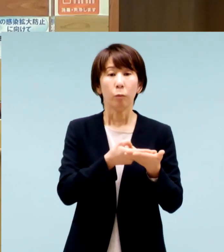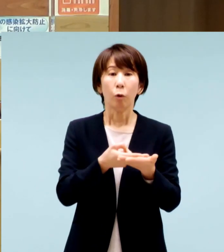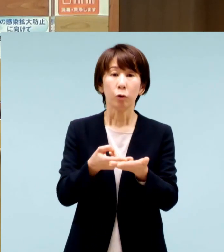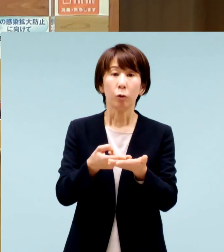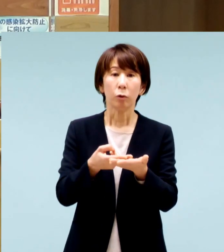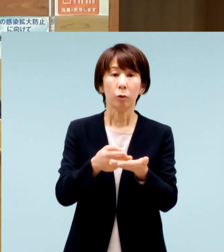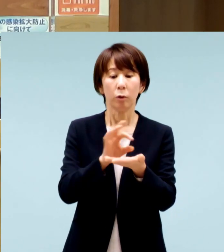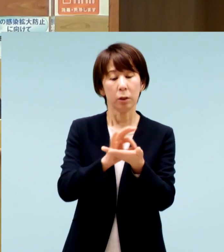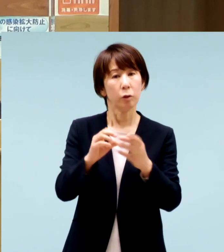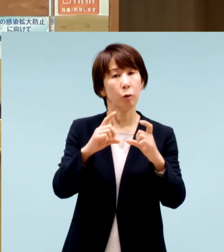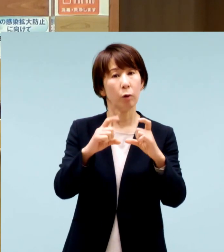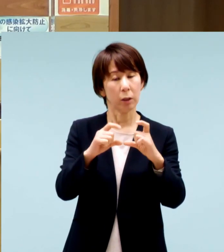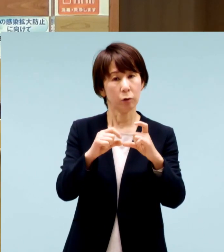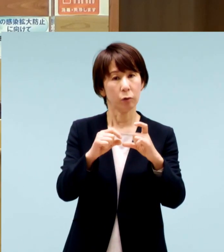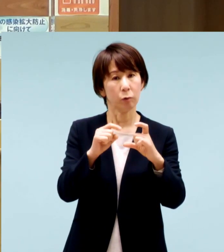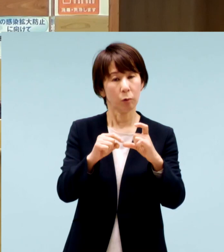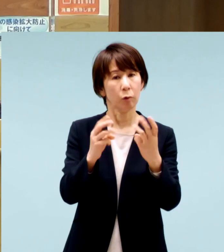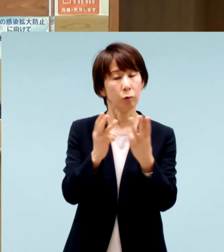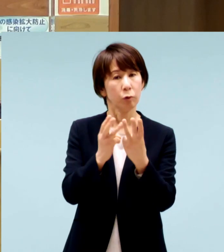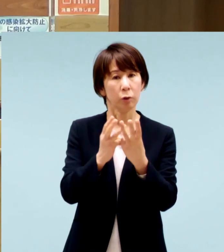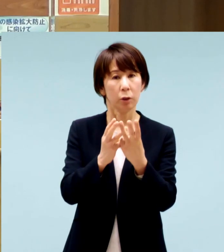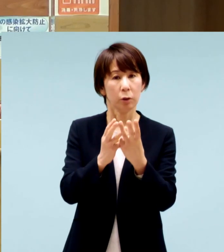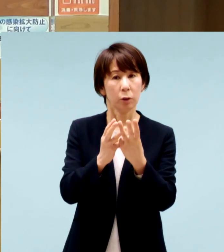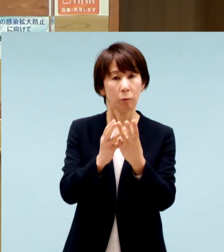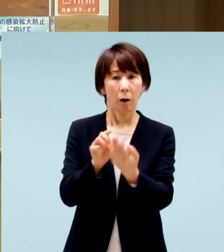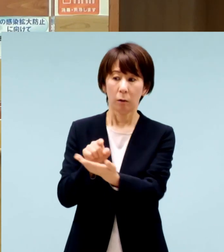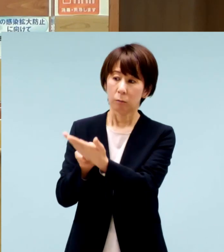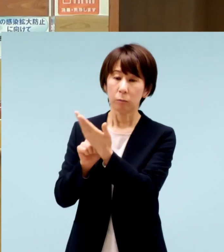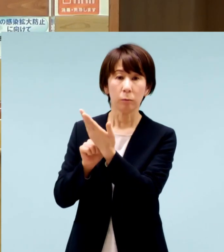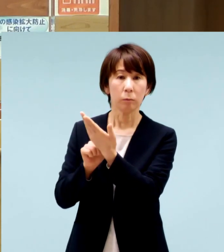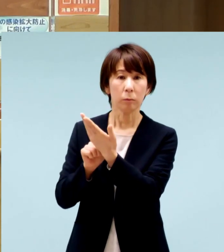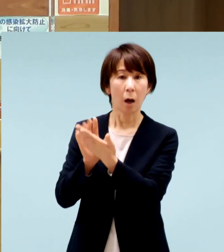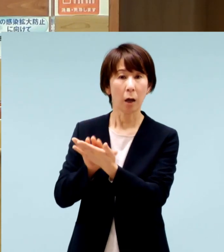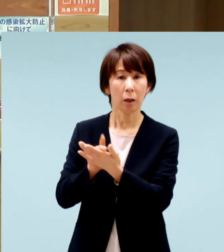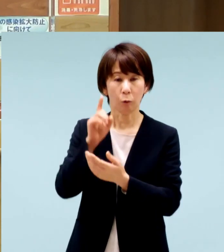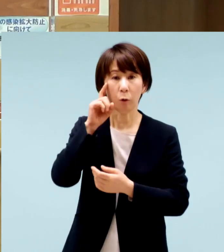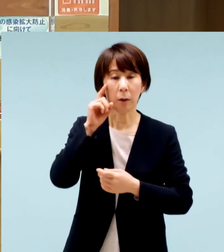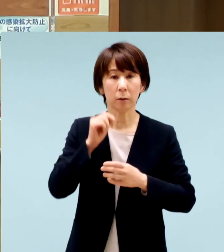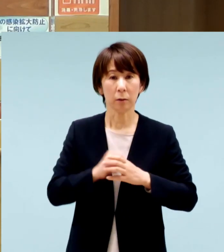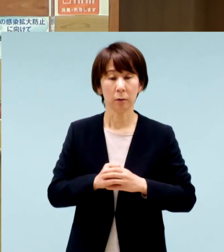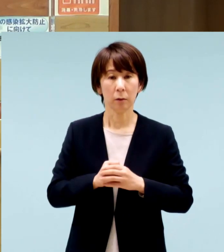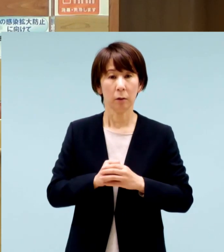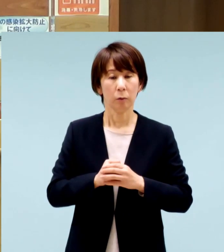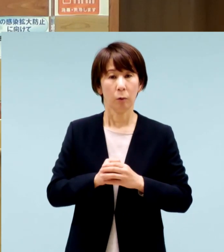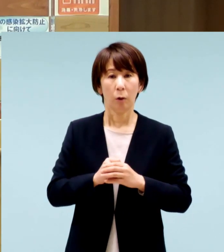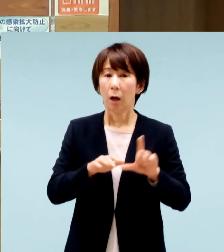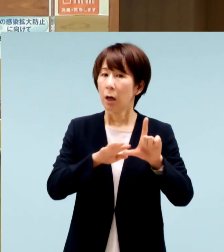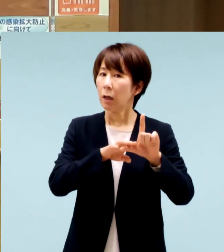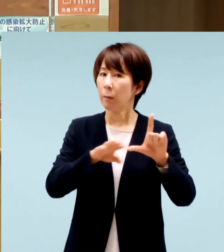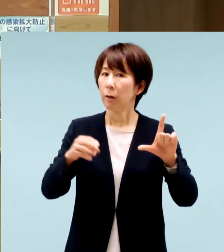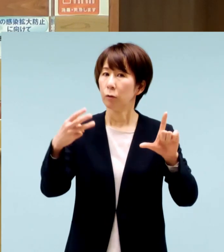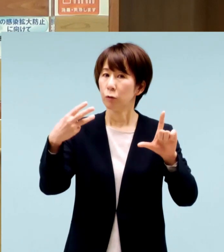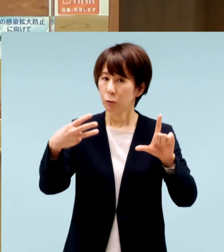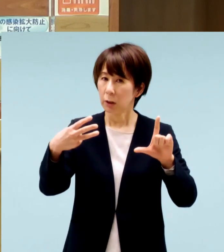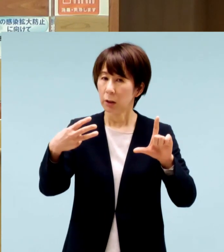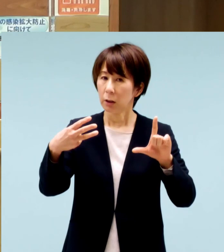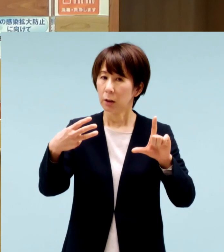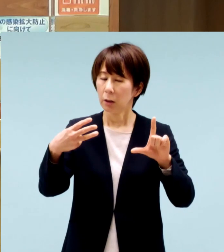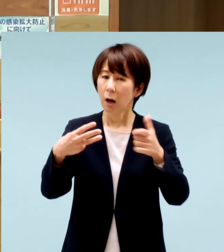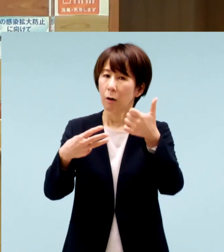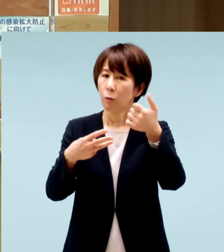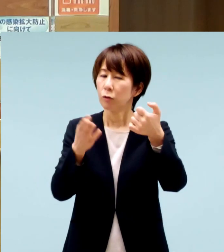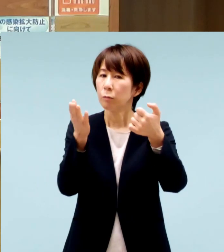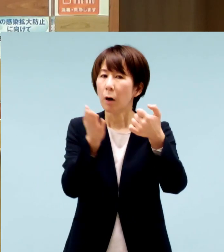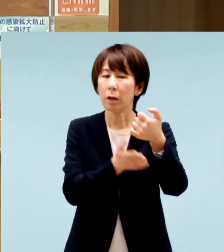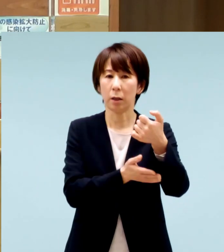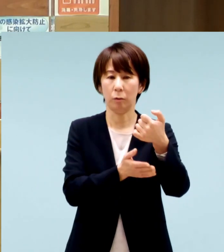です。ただ、確かレベル3 50% でしたっけ。レベル3 50% なんで、今 の